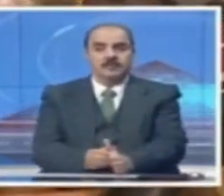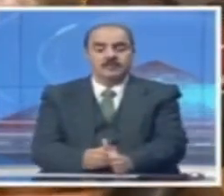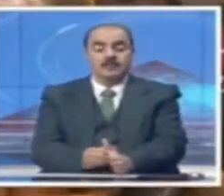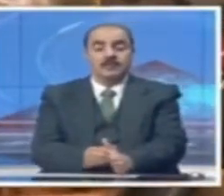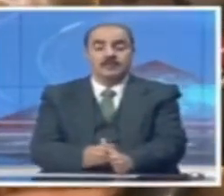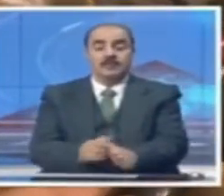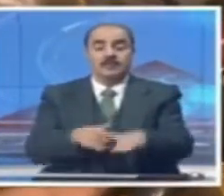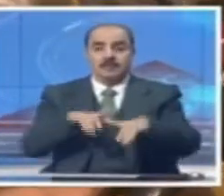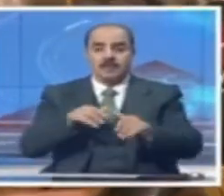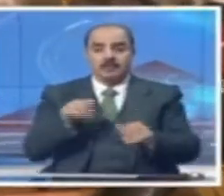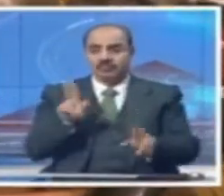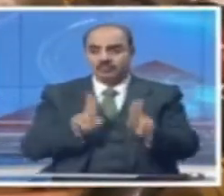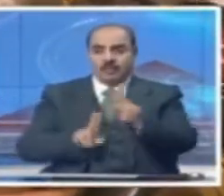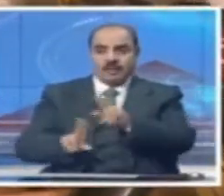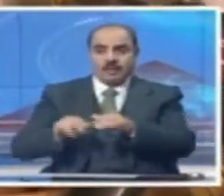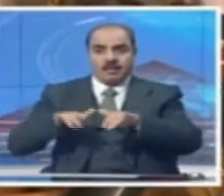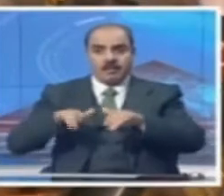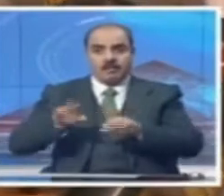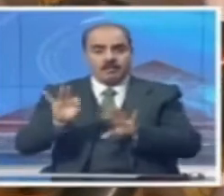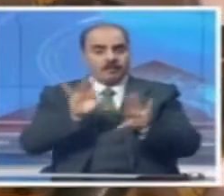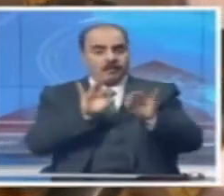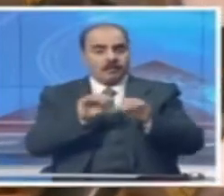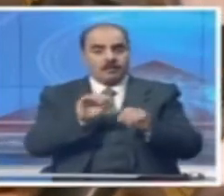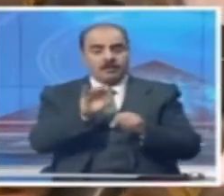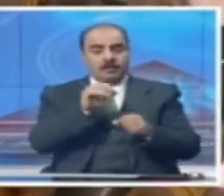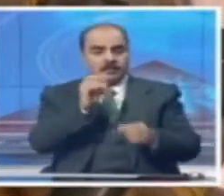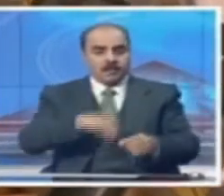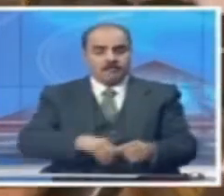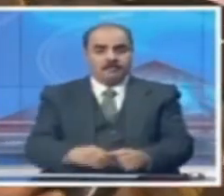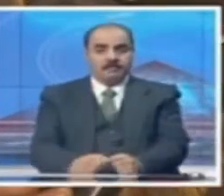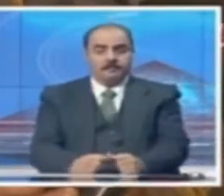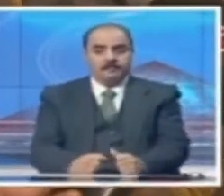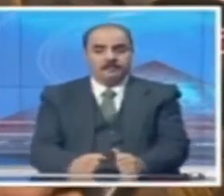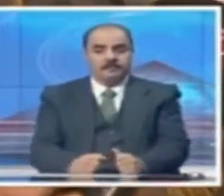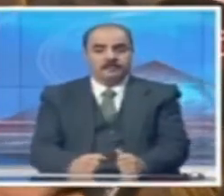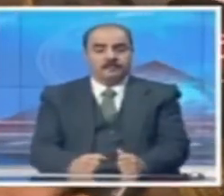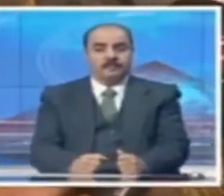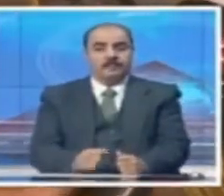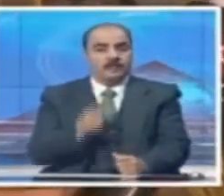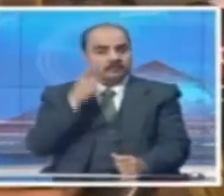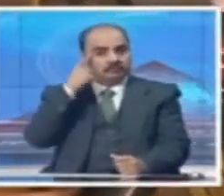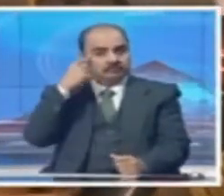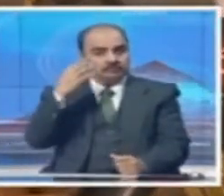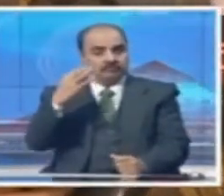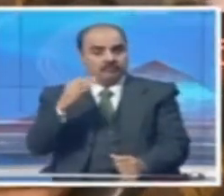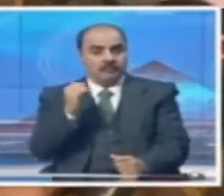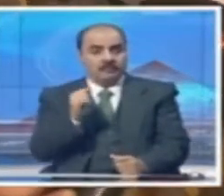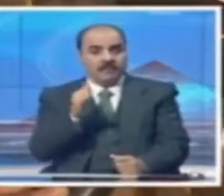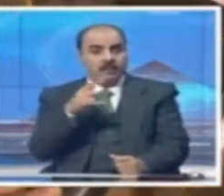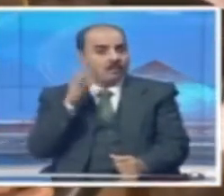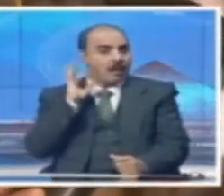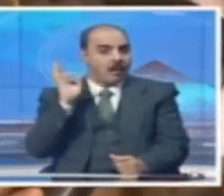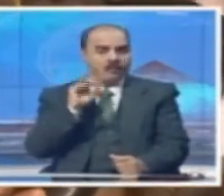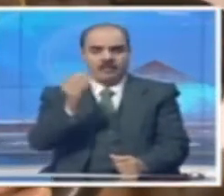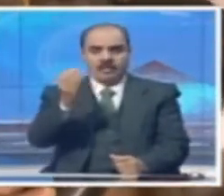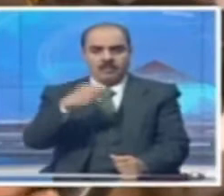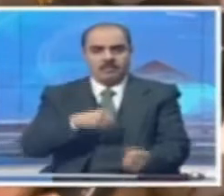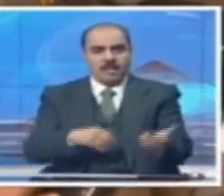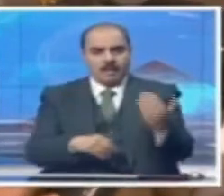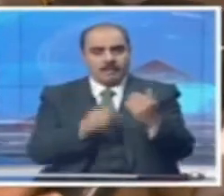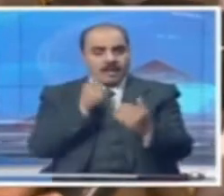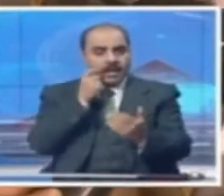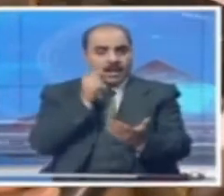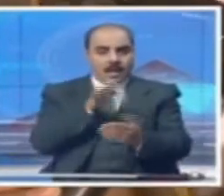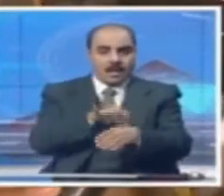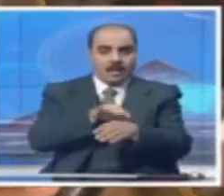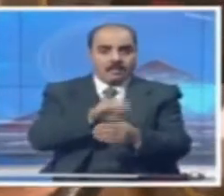المجلس الاستشاري اللي سيتم تعيينه من خلال كفاءات عربية لها باع في ملف حقوق الإنسان ولها